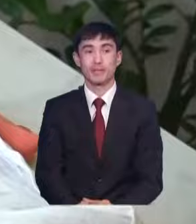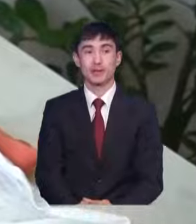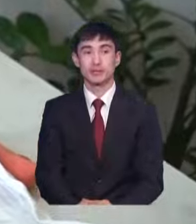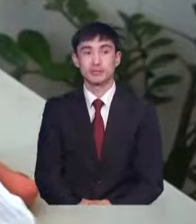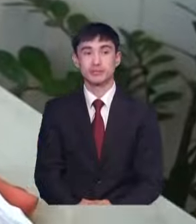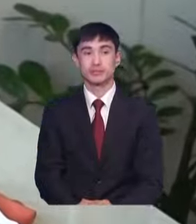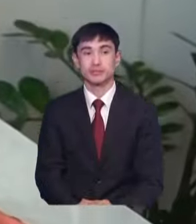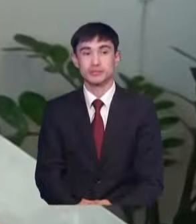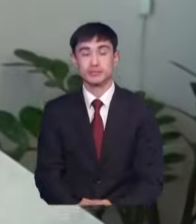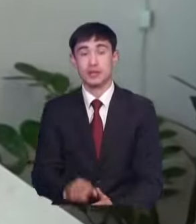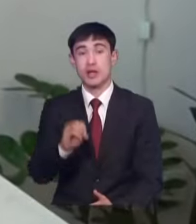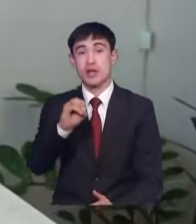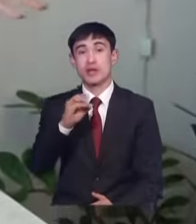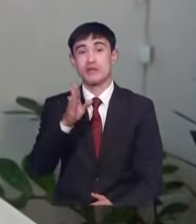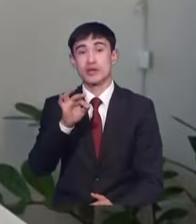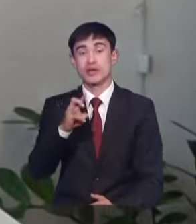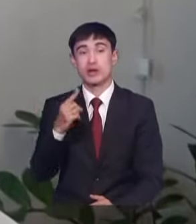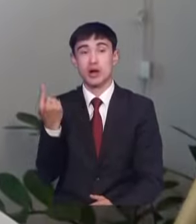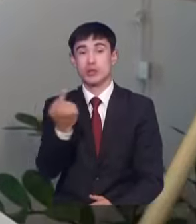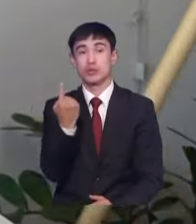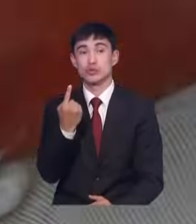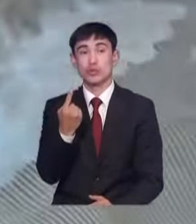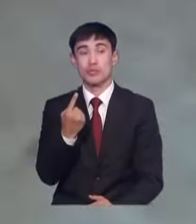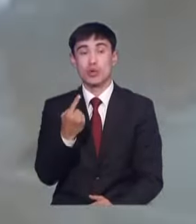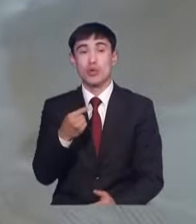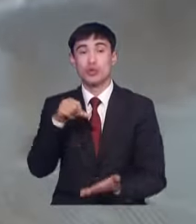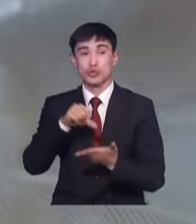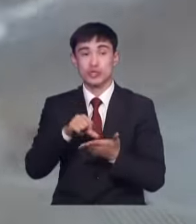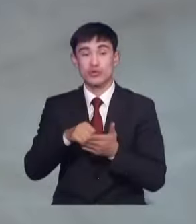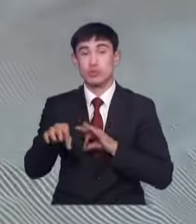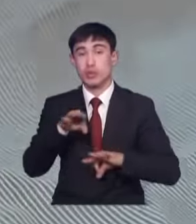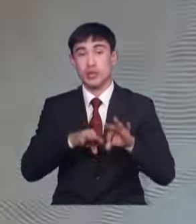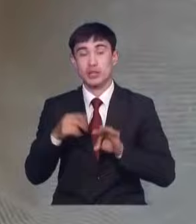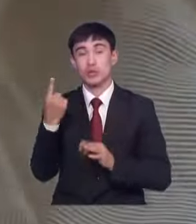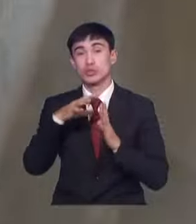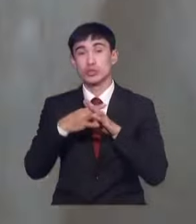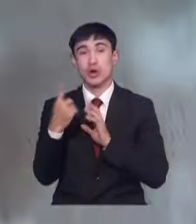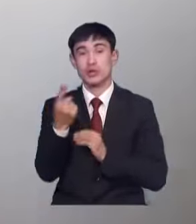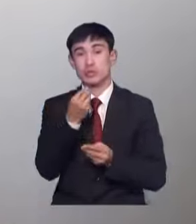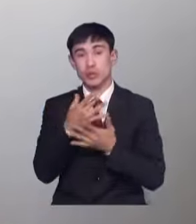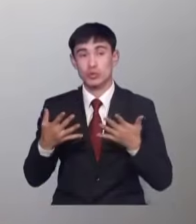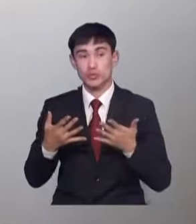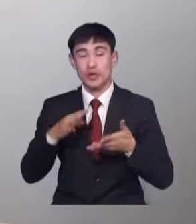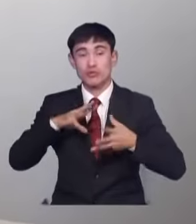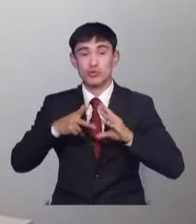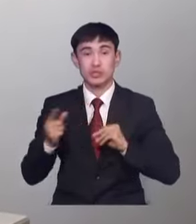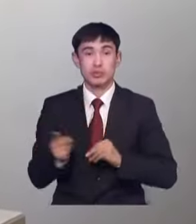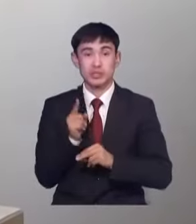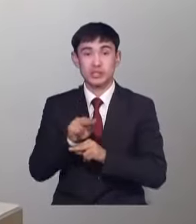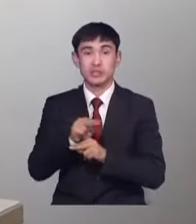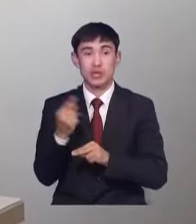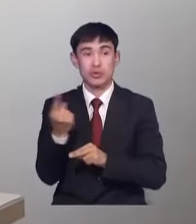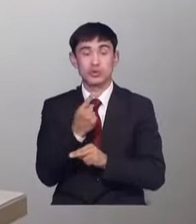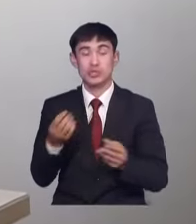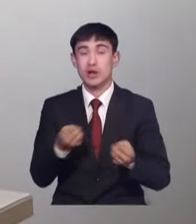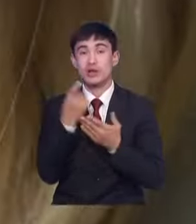центра Евгения Звягина одна из тех кто с энтузиазмом принял участие в проекте одно село один продукт и в результате мастерица стала одной